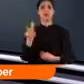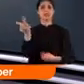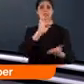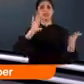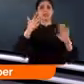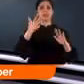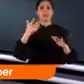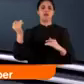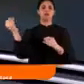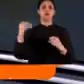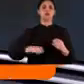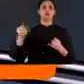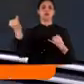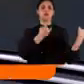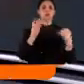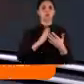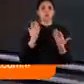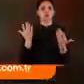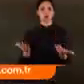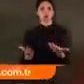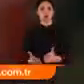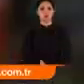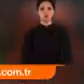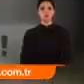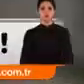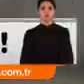da birbirini suçladı.